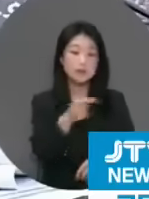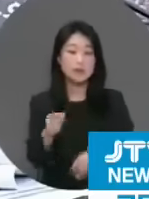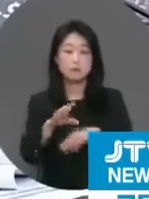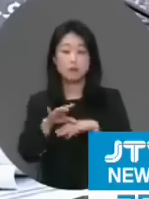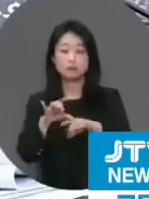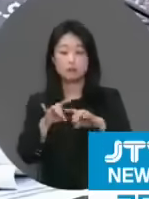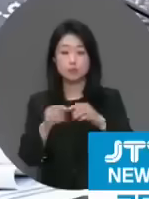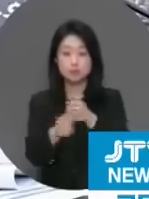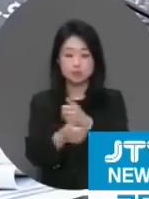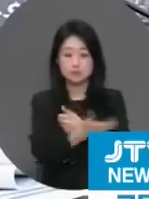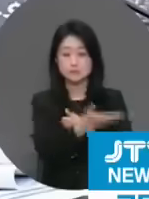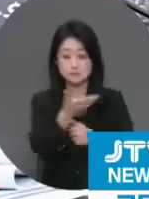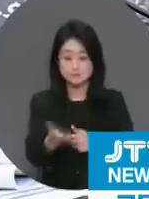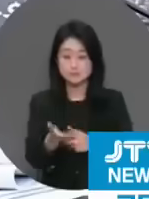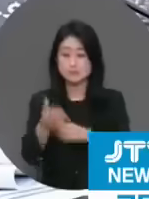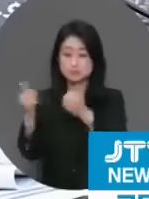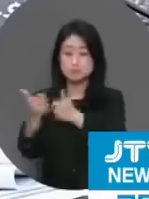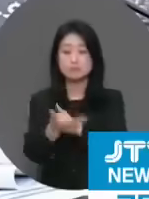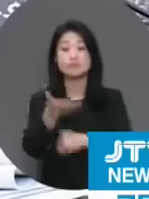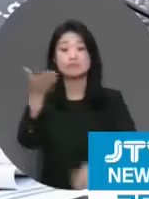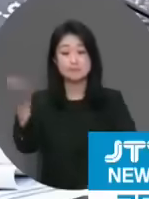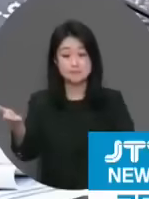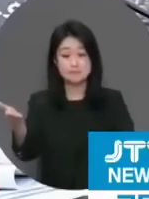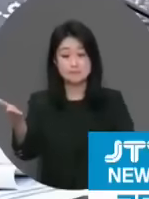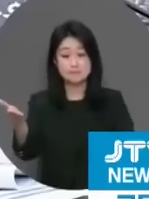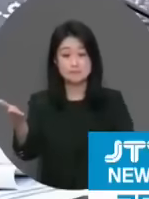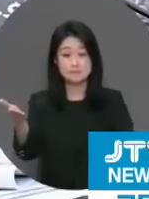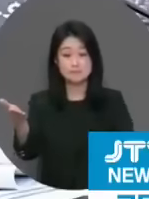방통위 거쳐서 국회에다가 최종적으로